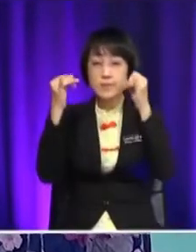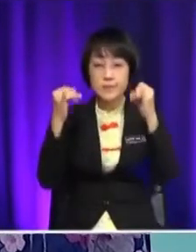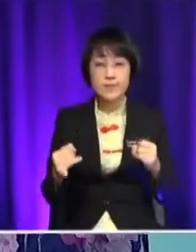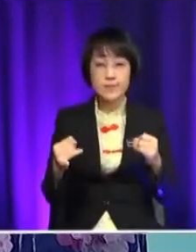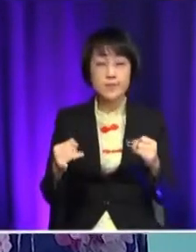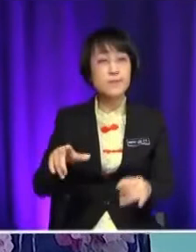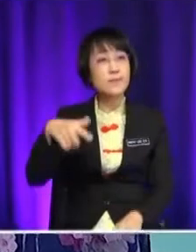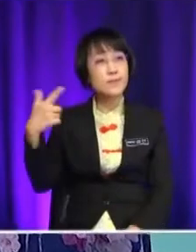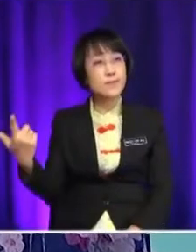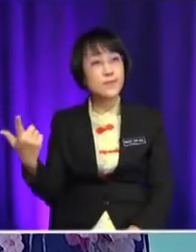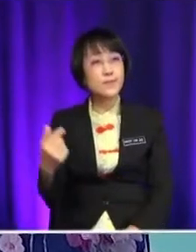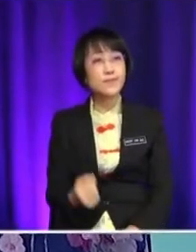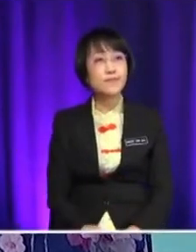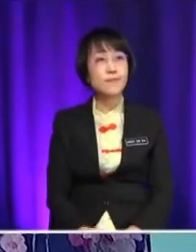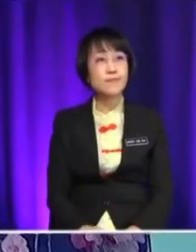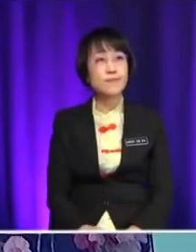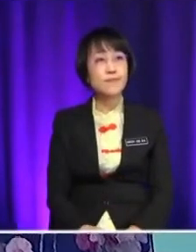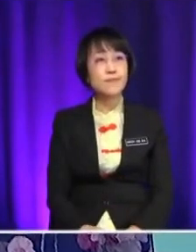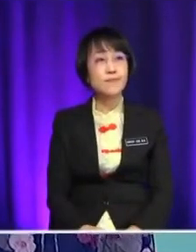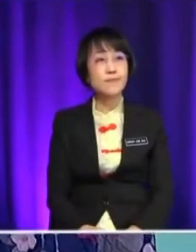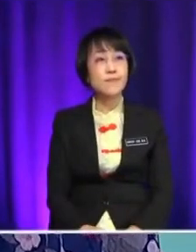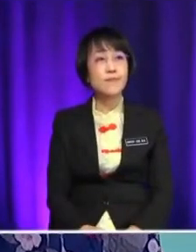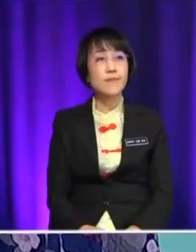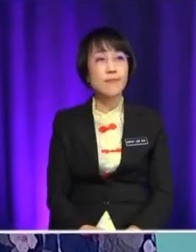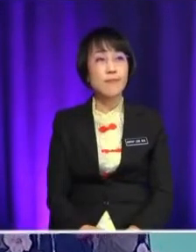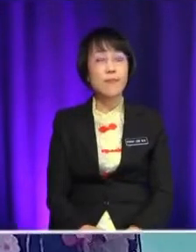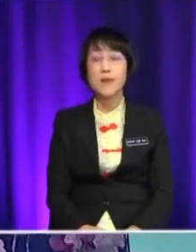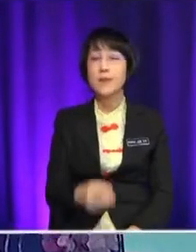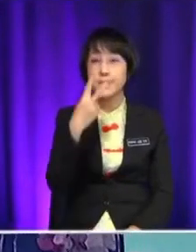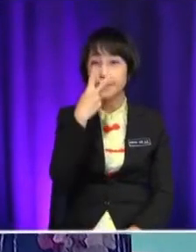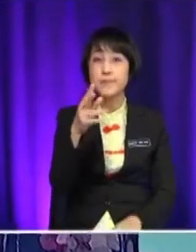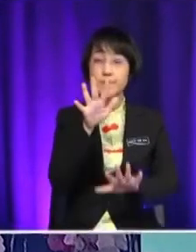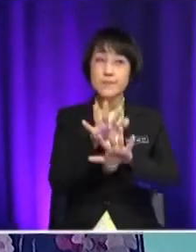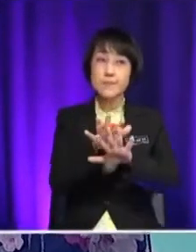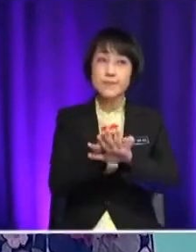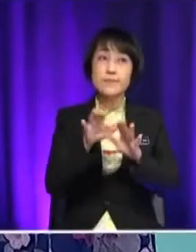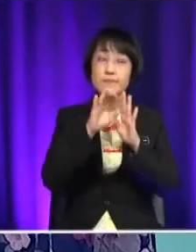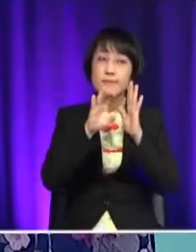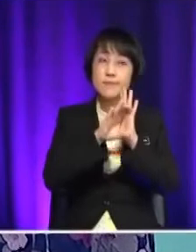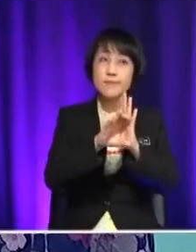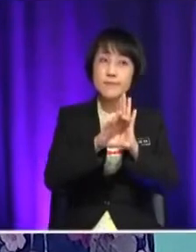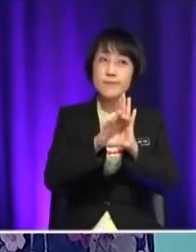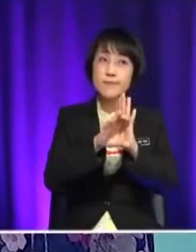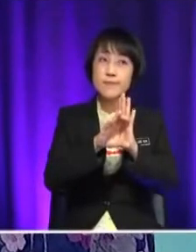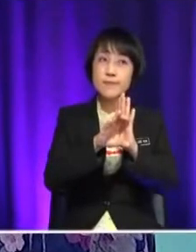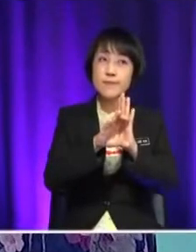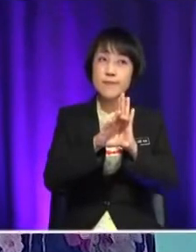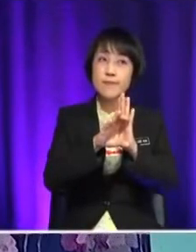tengok banyak contoh penceramah tersohor, kan, kita nampak banyak contoh, kan,